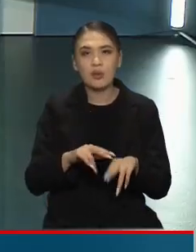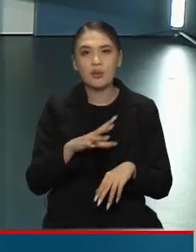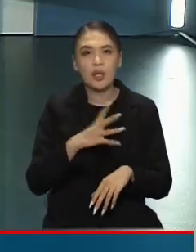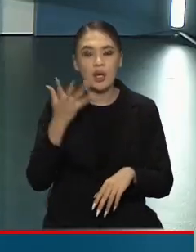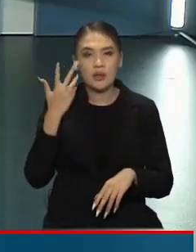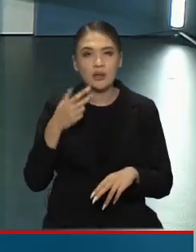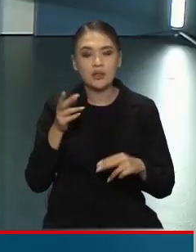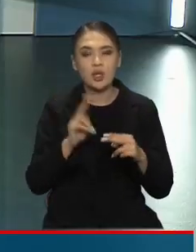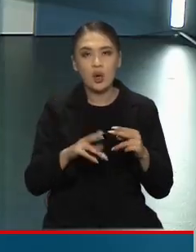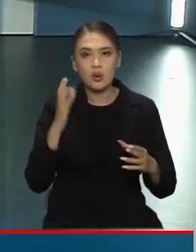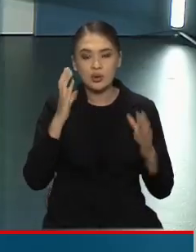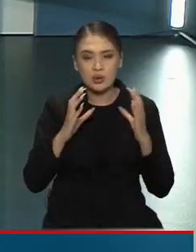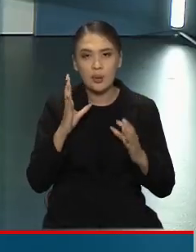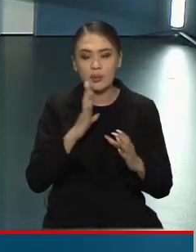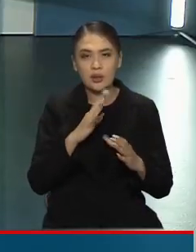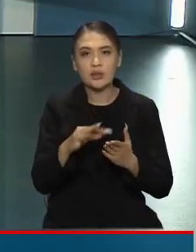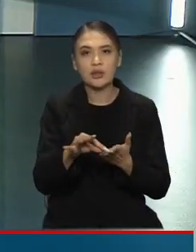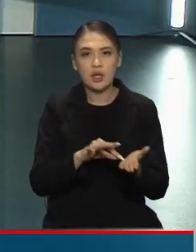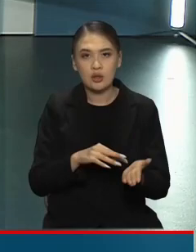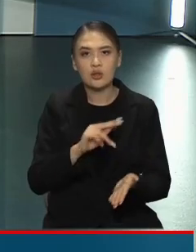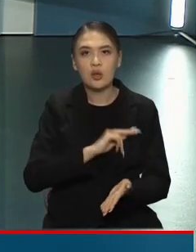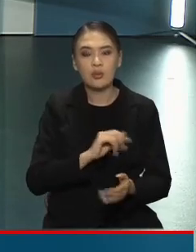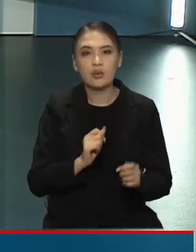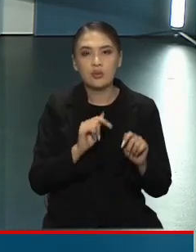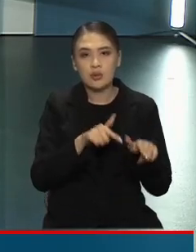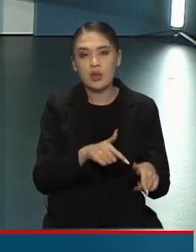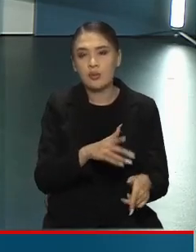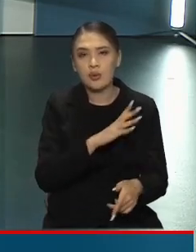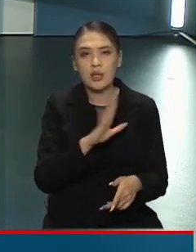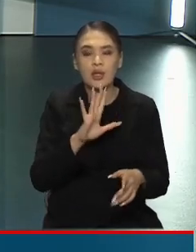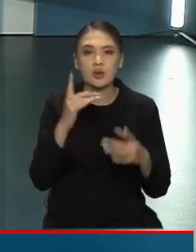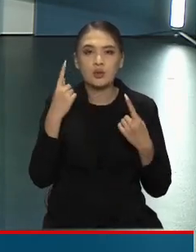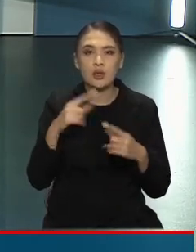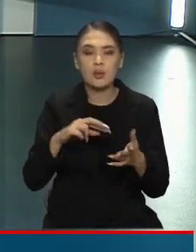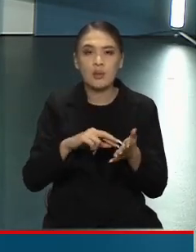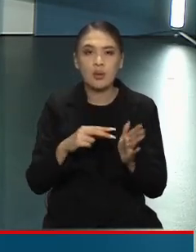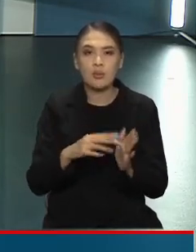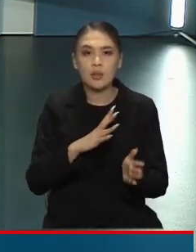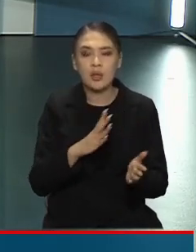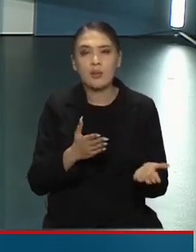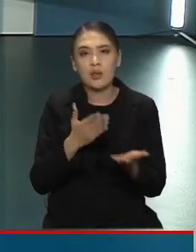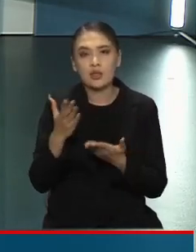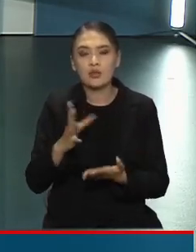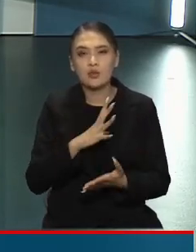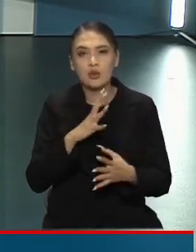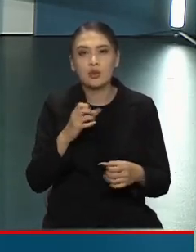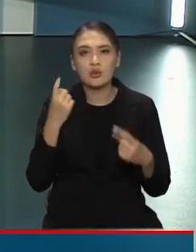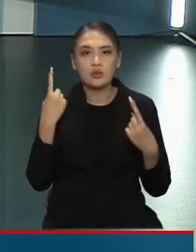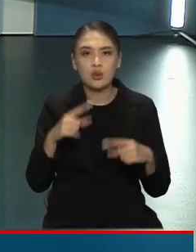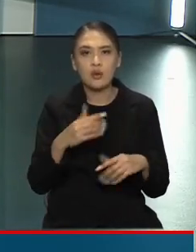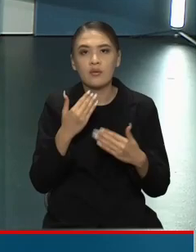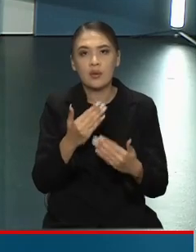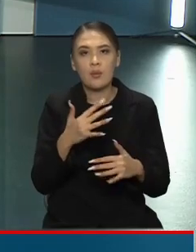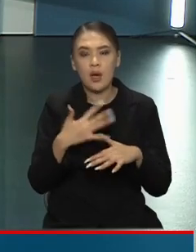закончили университет, вы с удовольствием пошли работать или у вас были какие-то планы другие? Вас приглашали, может быть, работать в какие-то? Вы же